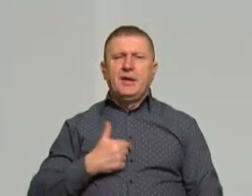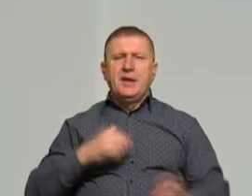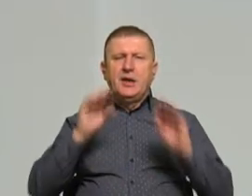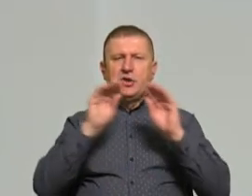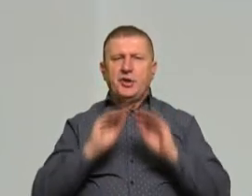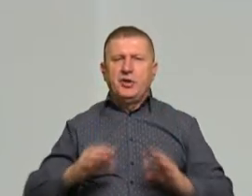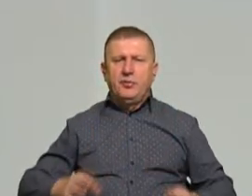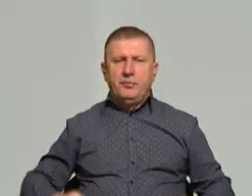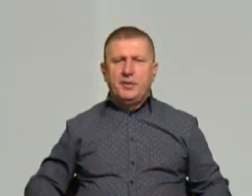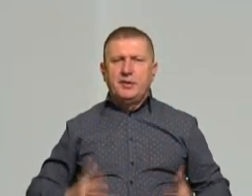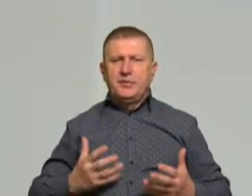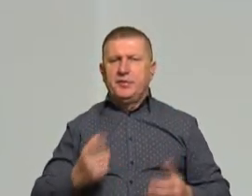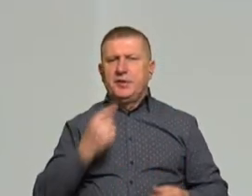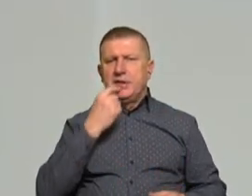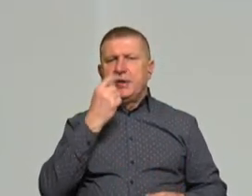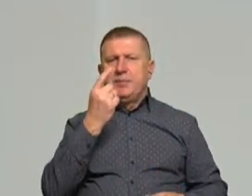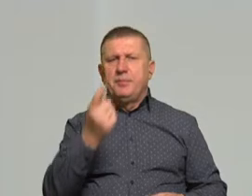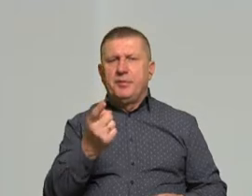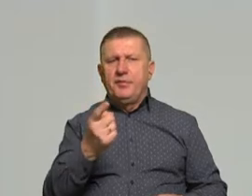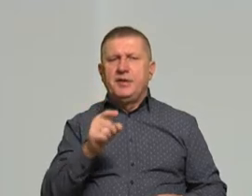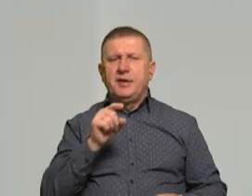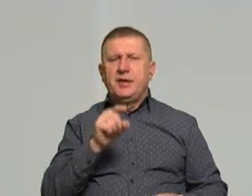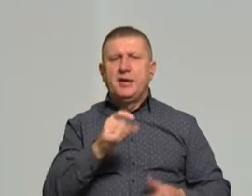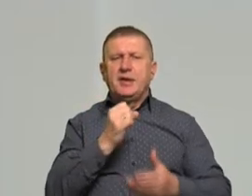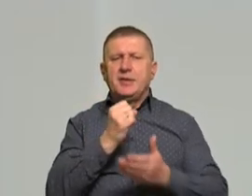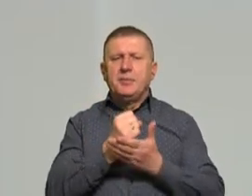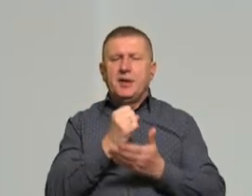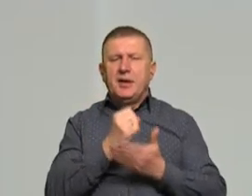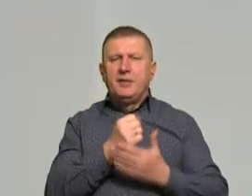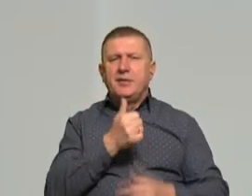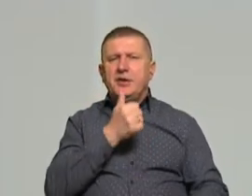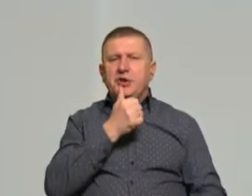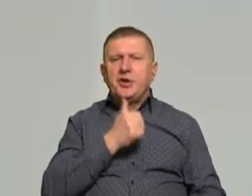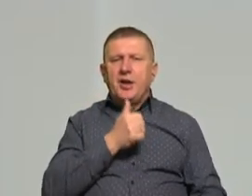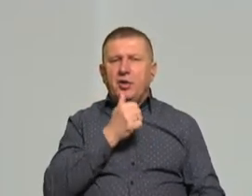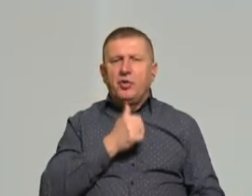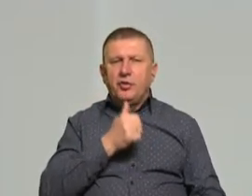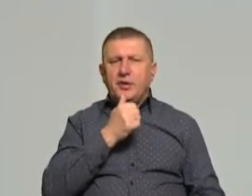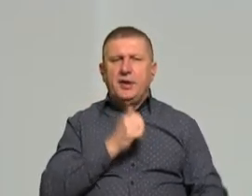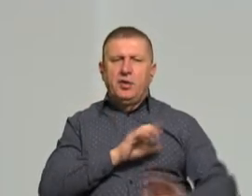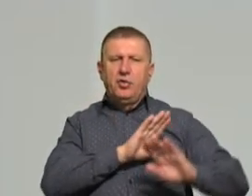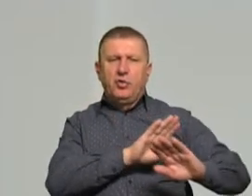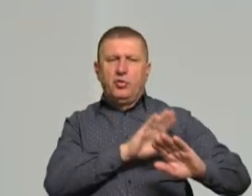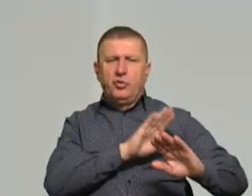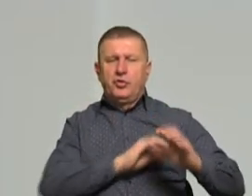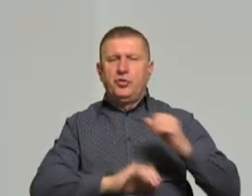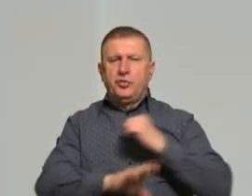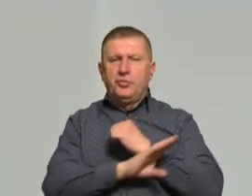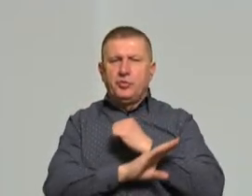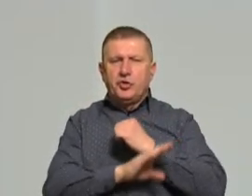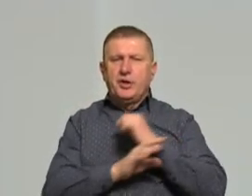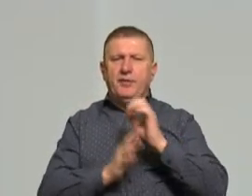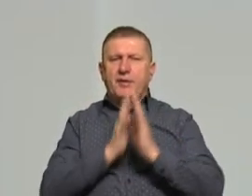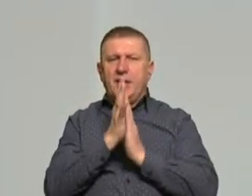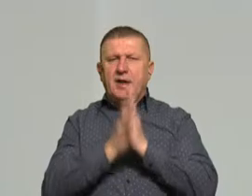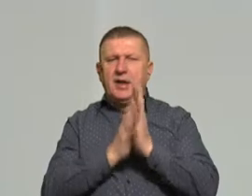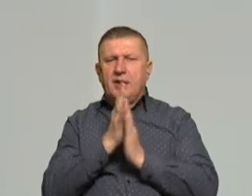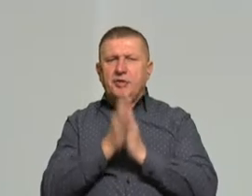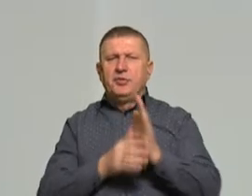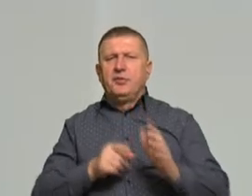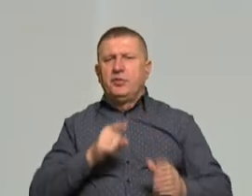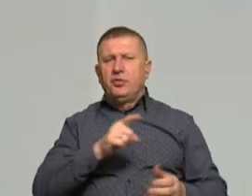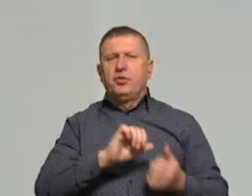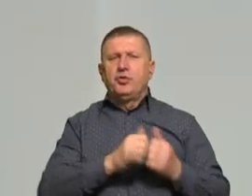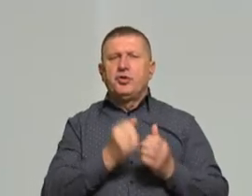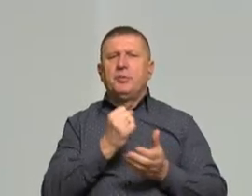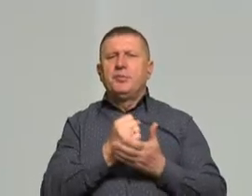państwo, chcę powiedzieć, że jakby te kwestie związane z zielenią, te kwestie związane z ochroną drzew, lasów, to są kwestie